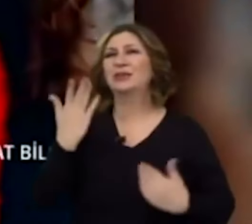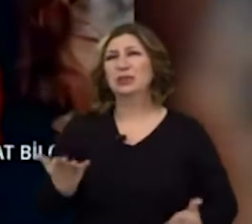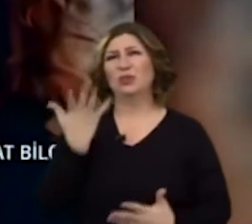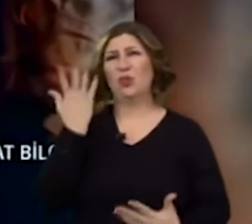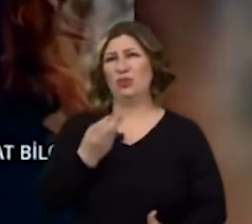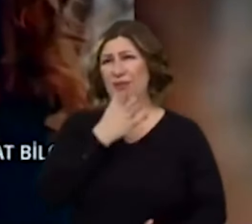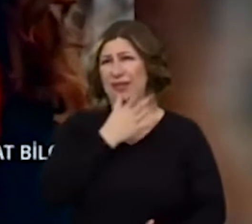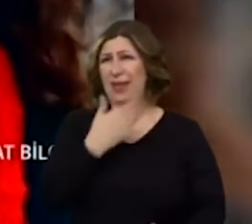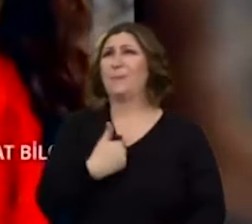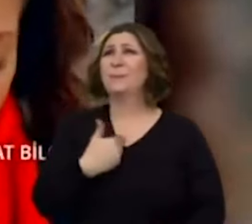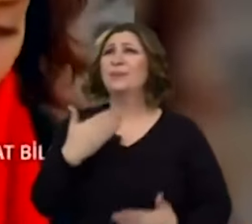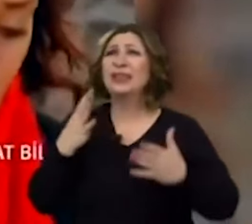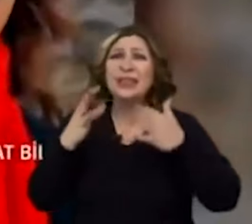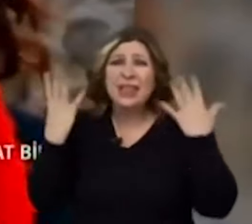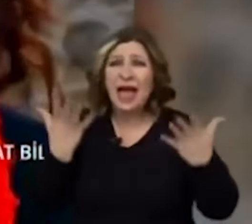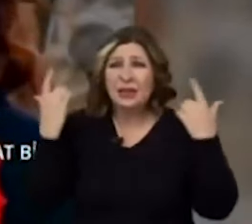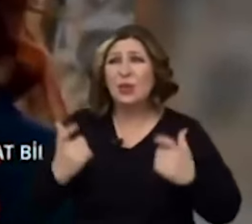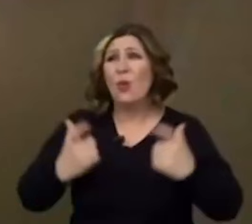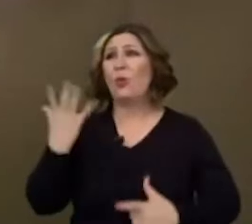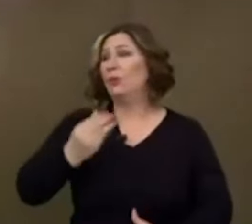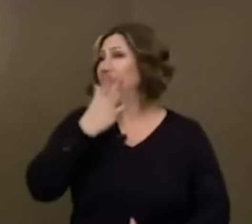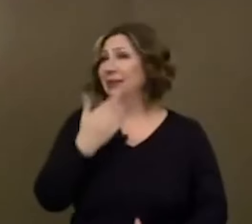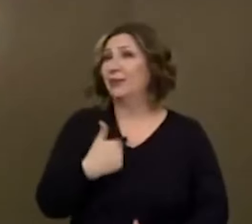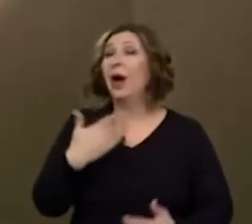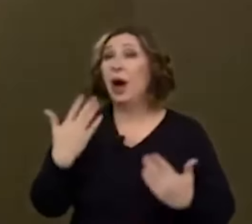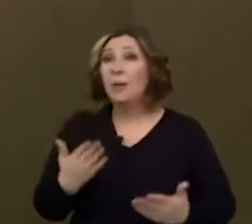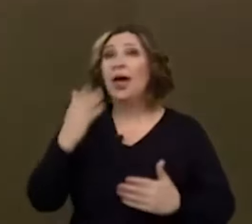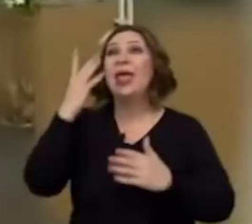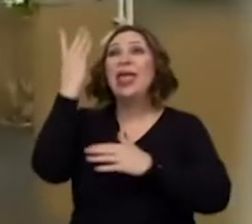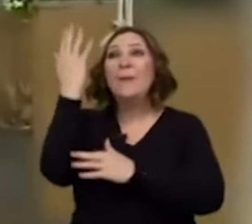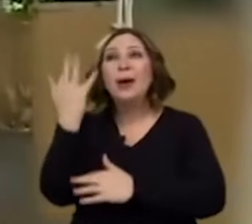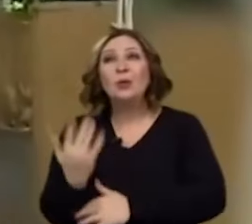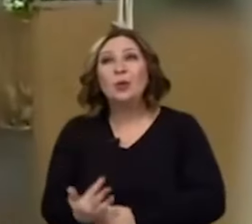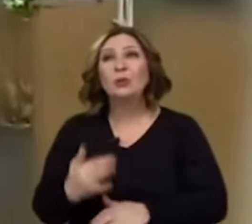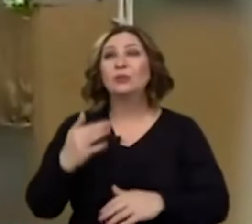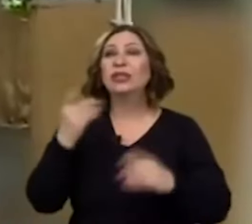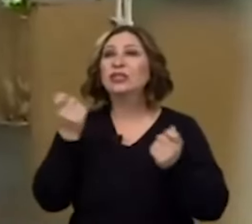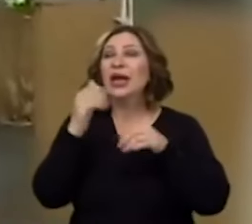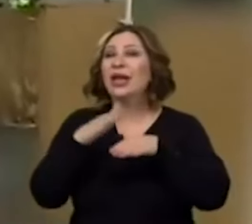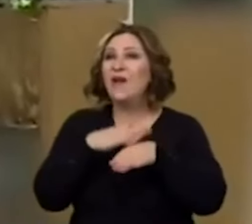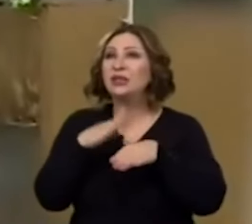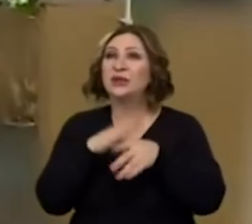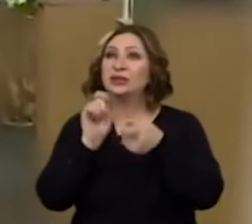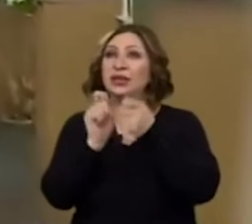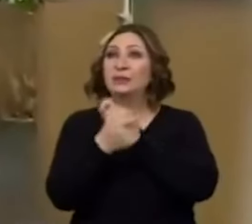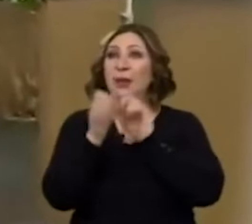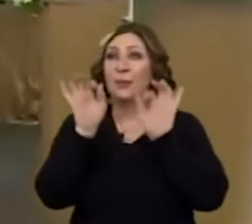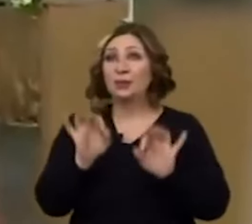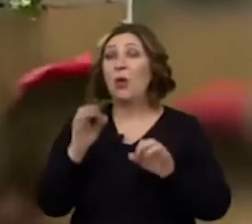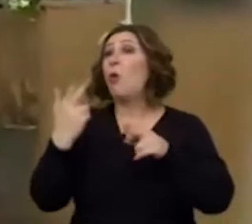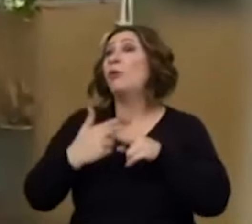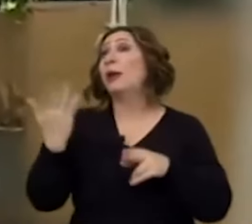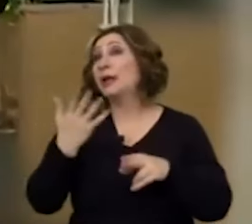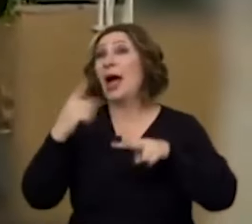ne olduğunu bilebilsem. Keşke nerede olduğunu bilebilsem. Fakat yaprak dökümünde işler yavaş yavaş değişmeye başladı.